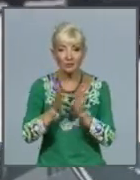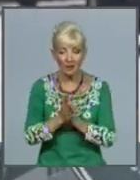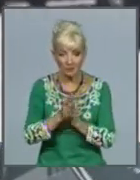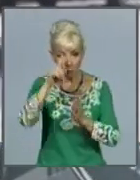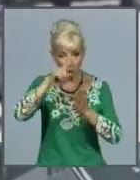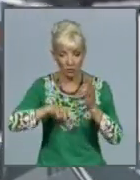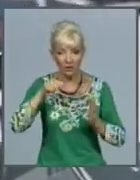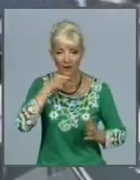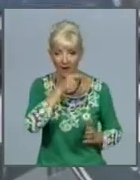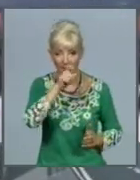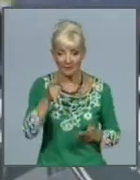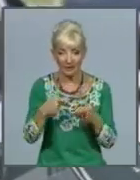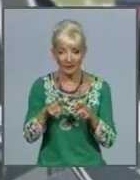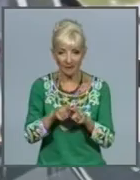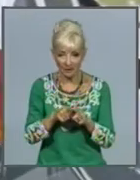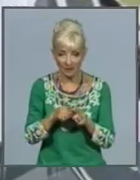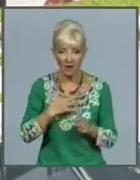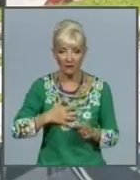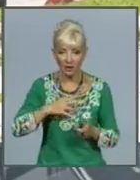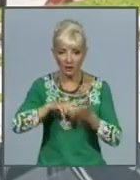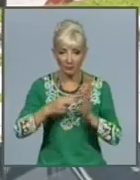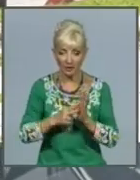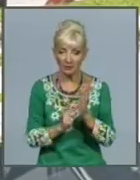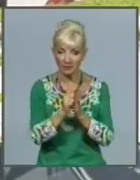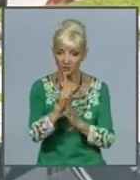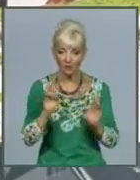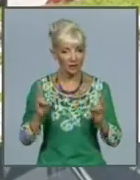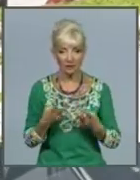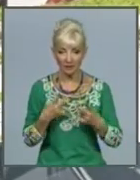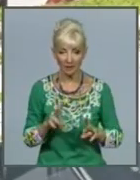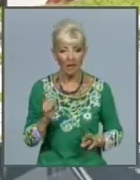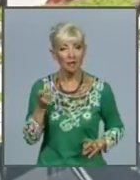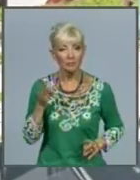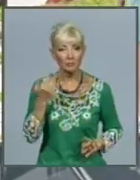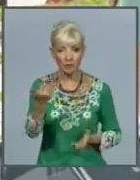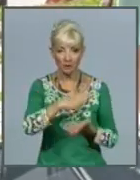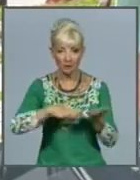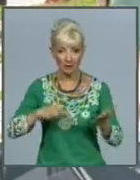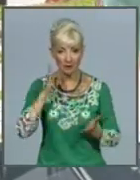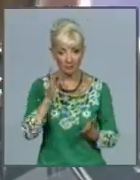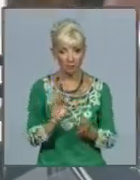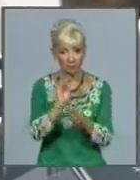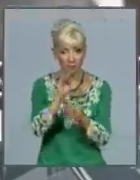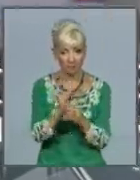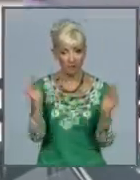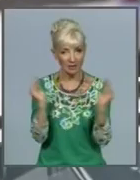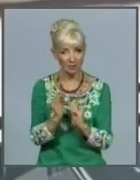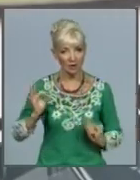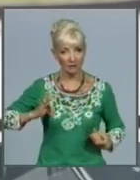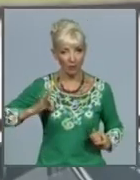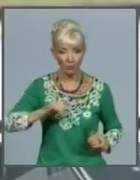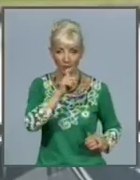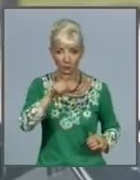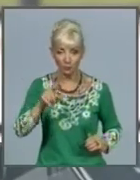подібні стратегічні проекти починати не варто. Адже їх наслідком стане додаткове зменшення доходів громадян і чергове